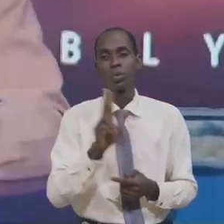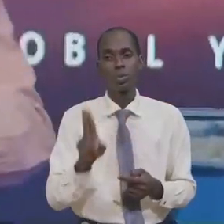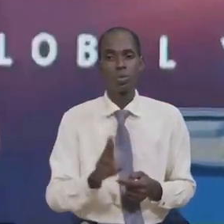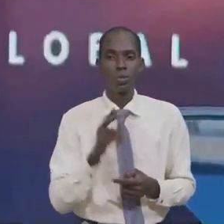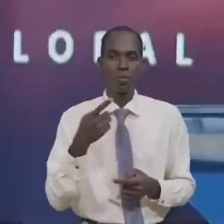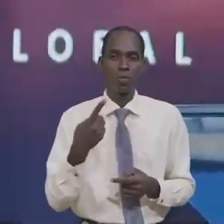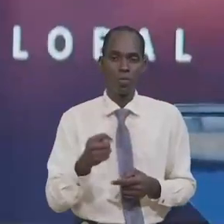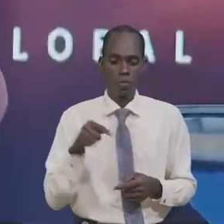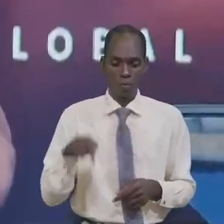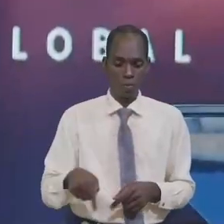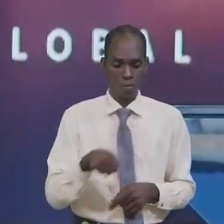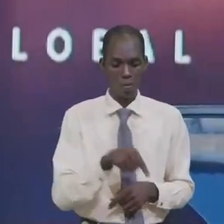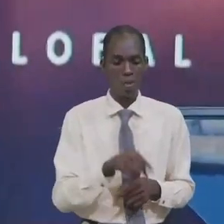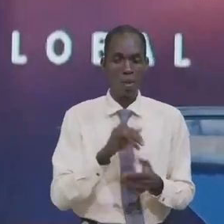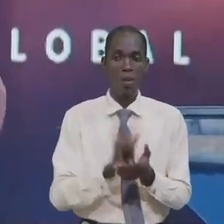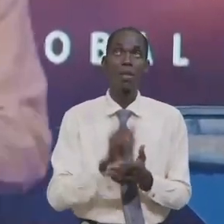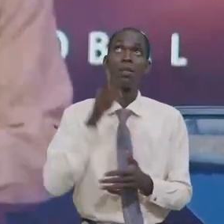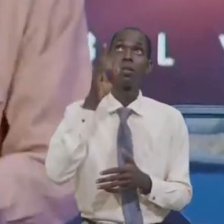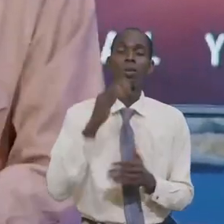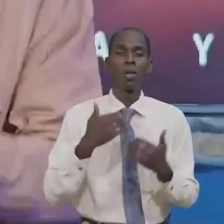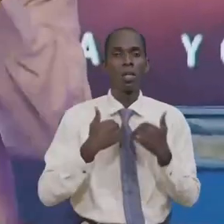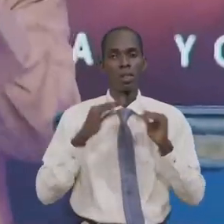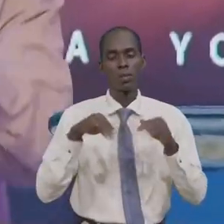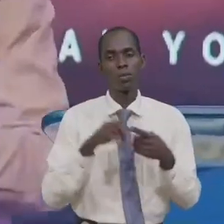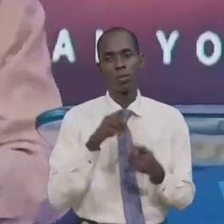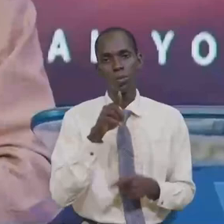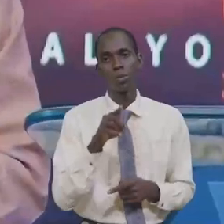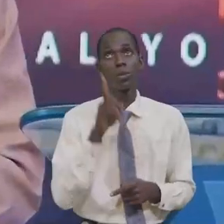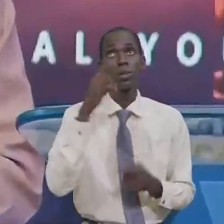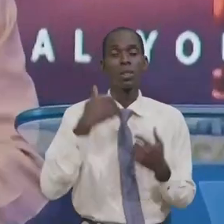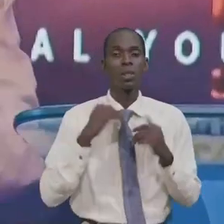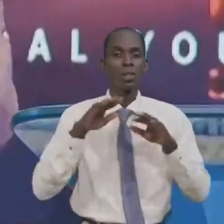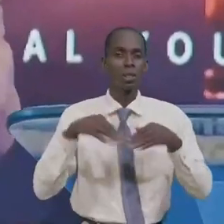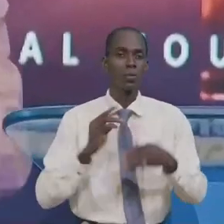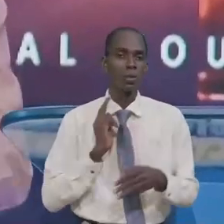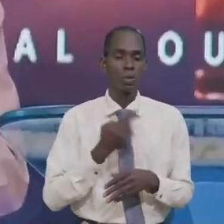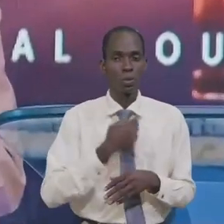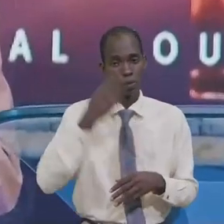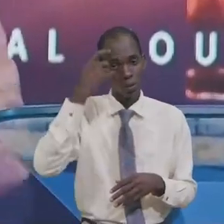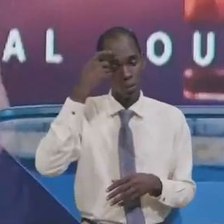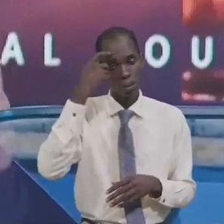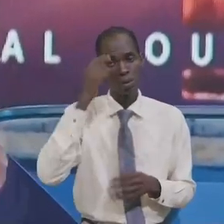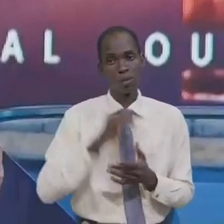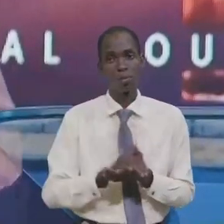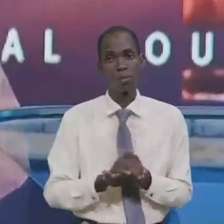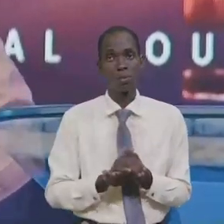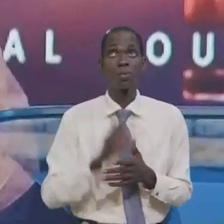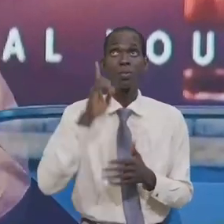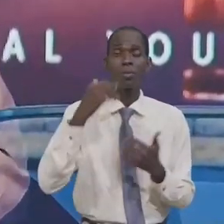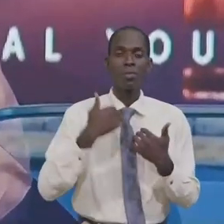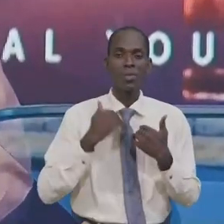Dieu vous a donné il nous a donné le cerveau une pensée le